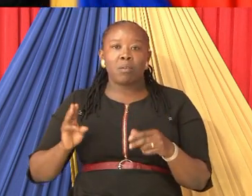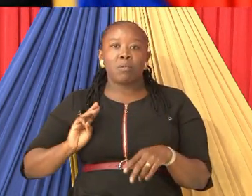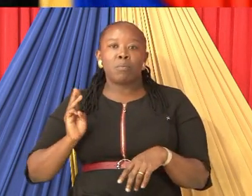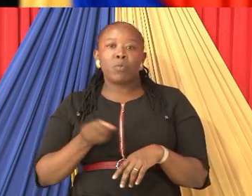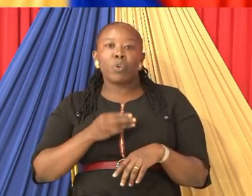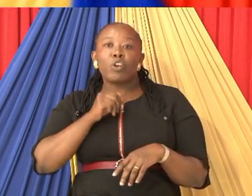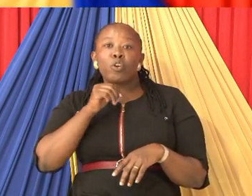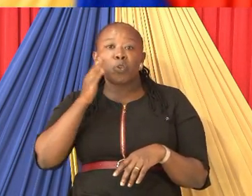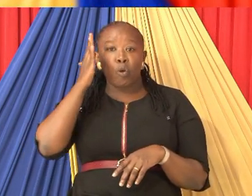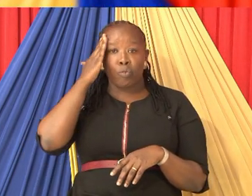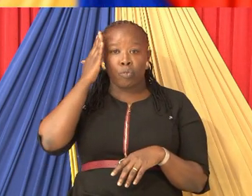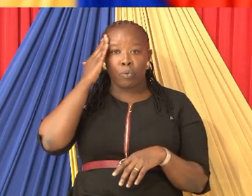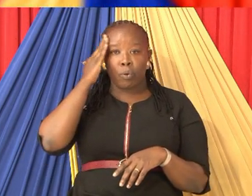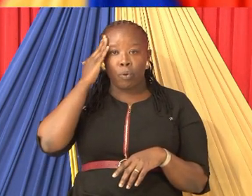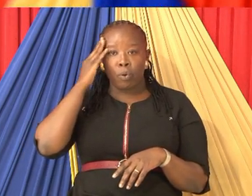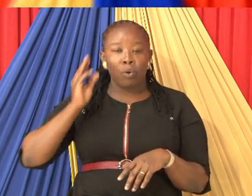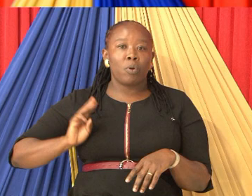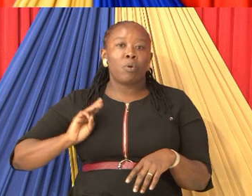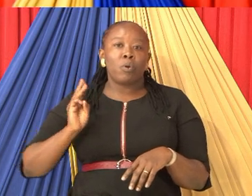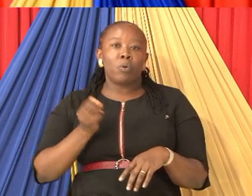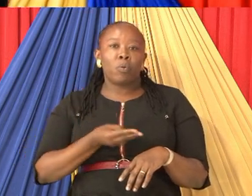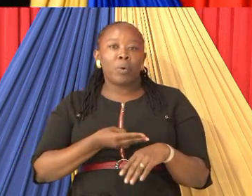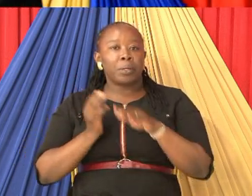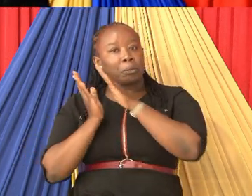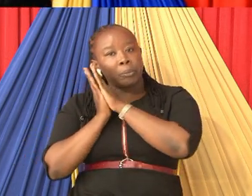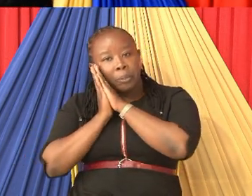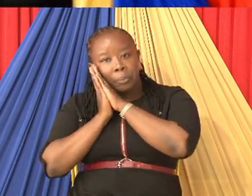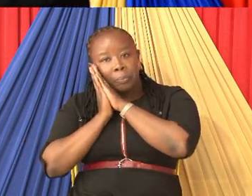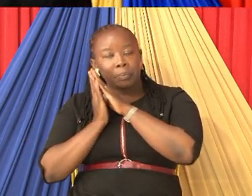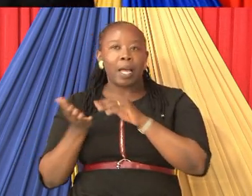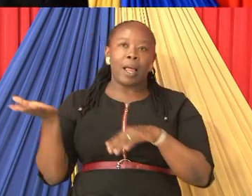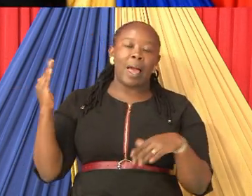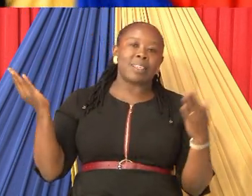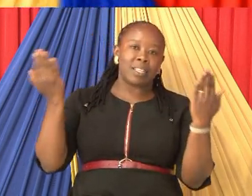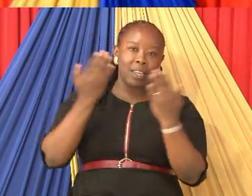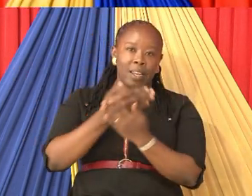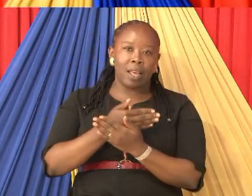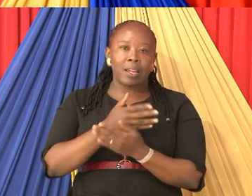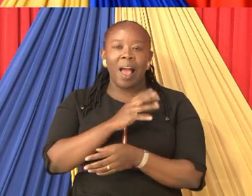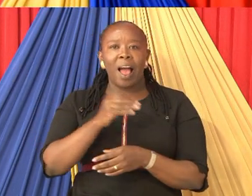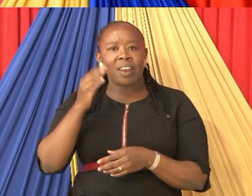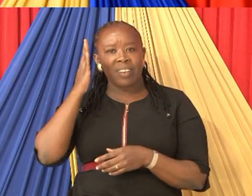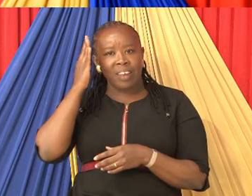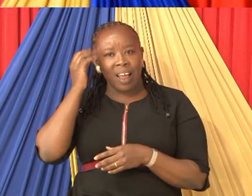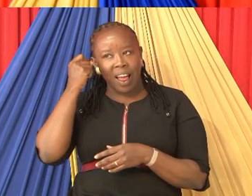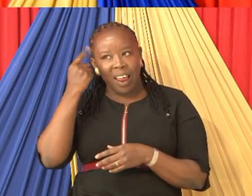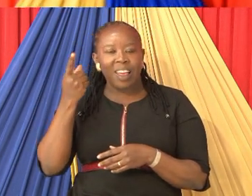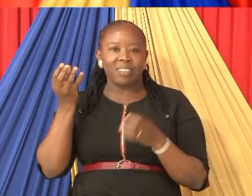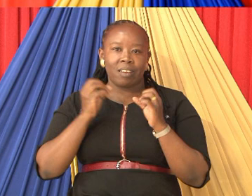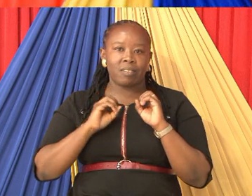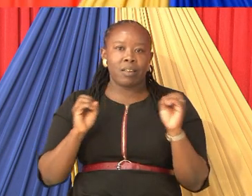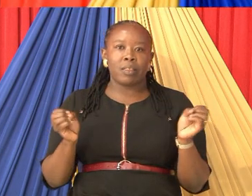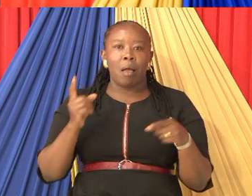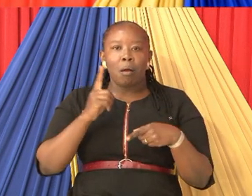tumelala Bwana, na hata hatukuwa tunajua tutaamka namna gani. Lakini Mungu wewe wa